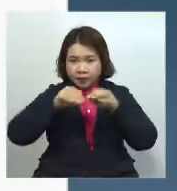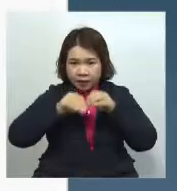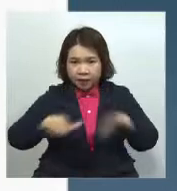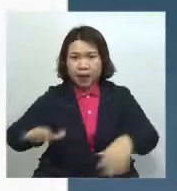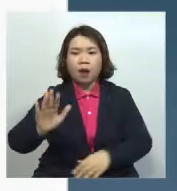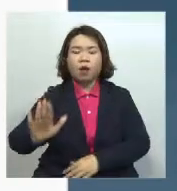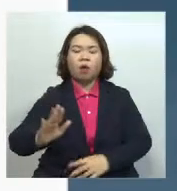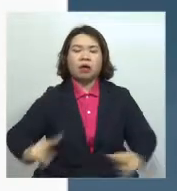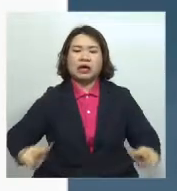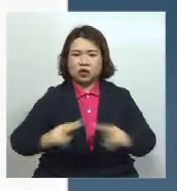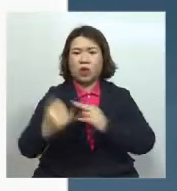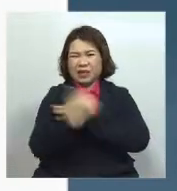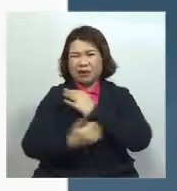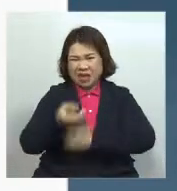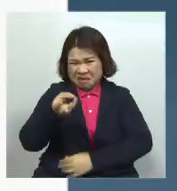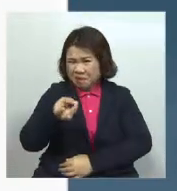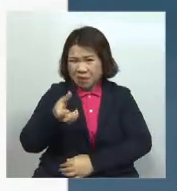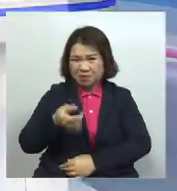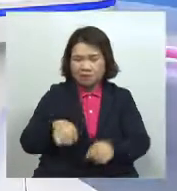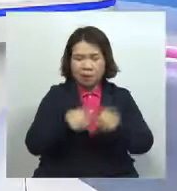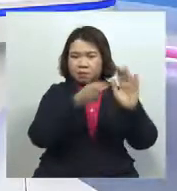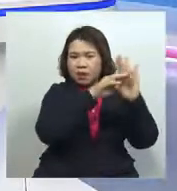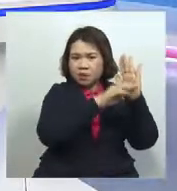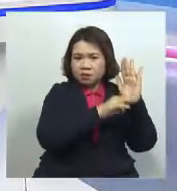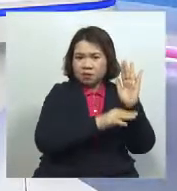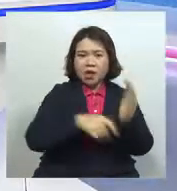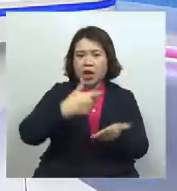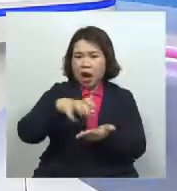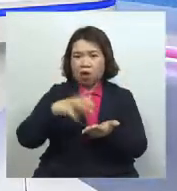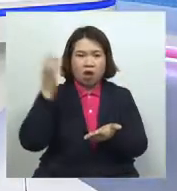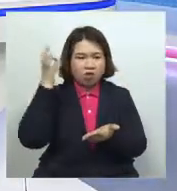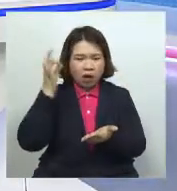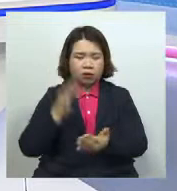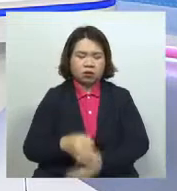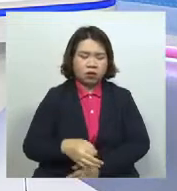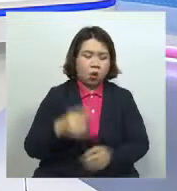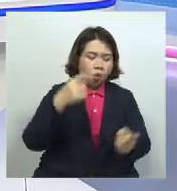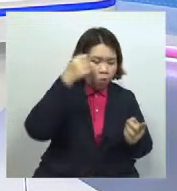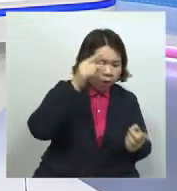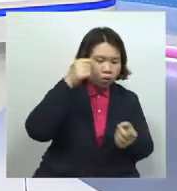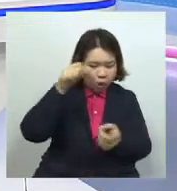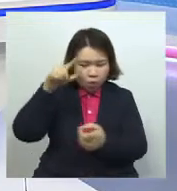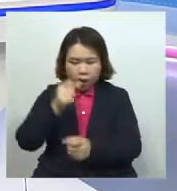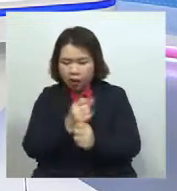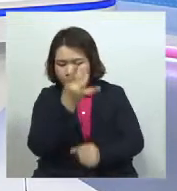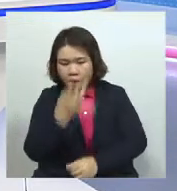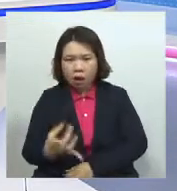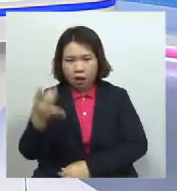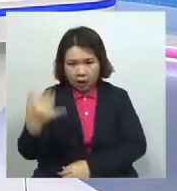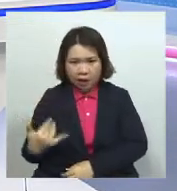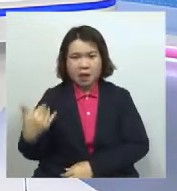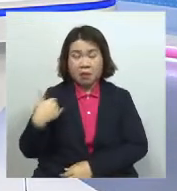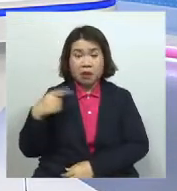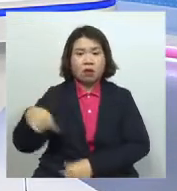ารในภาพรวมเพิงได้มาเมอสะครู่ boxesีกนนรำดภาบ line ทเรามาไ้เรยงใหฟังว่าแต่ละวันทุกที่บรรจุ